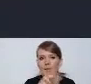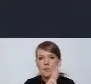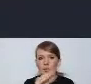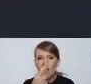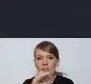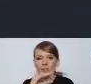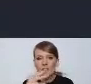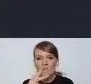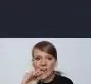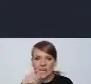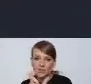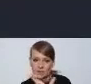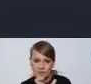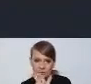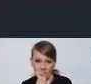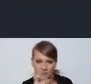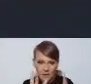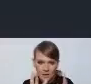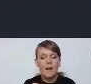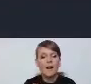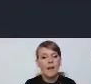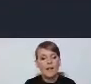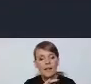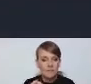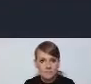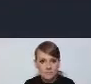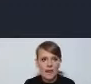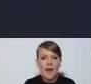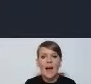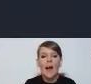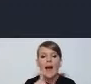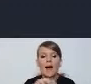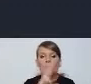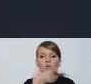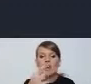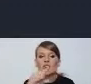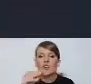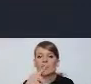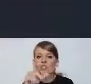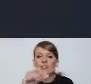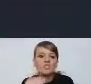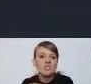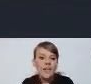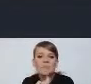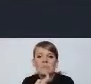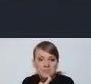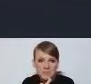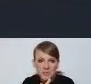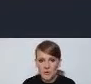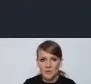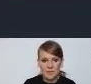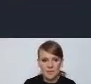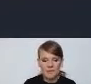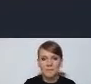podmiotem publicznym i partnerem prywatnym. A przedsięwzięciem jest tak naprawdę